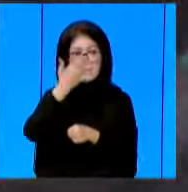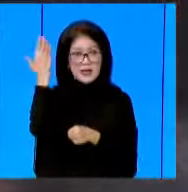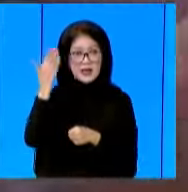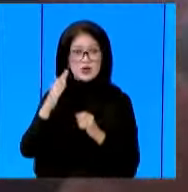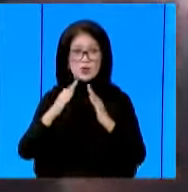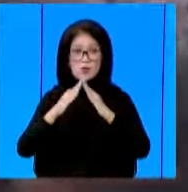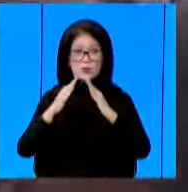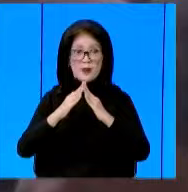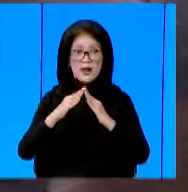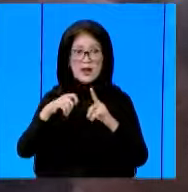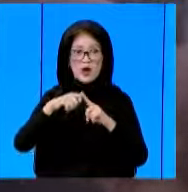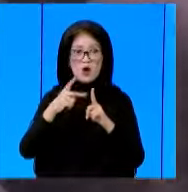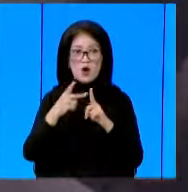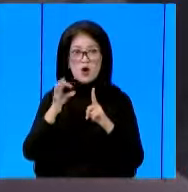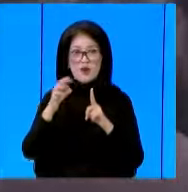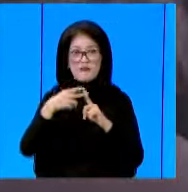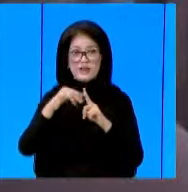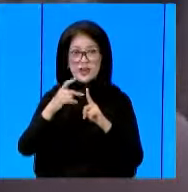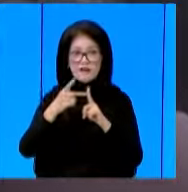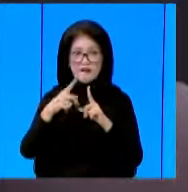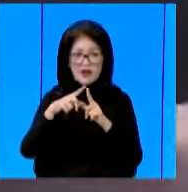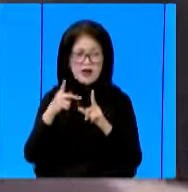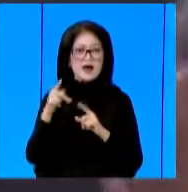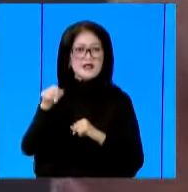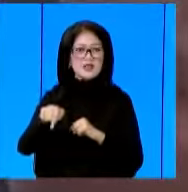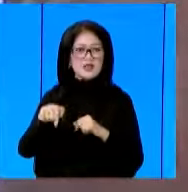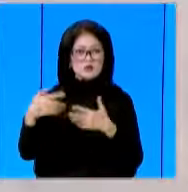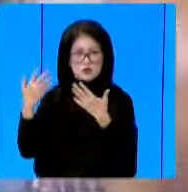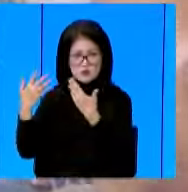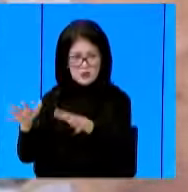Indar Parawangsa di Jemur Sari, Surabaya.